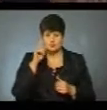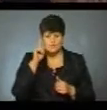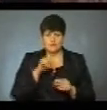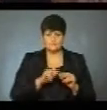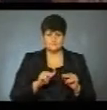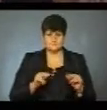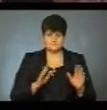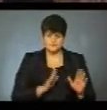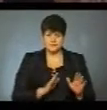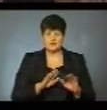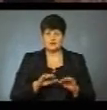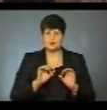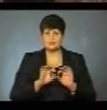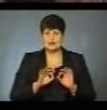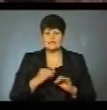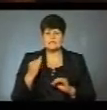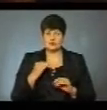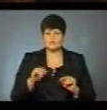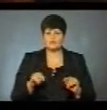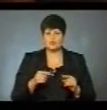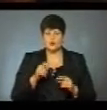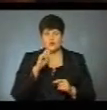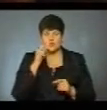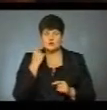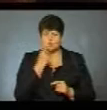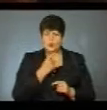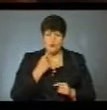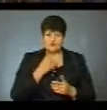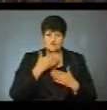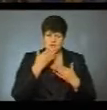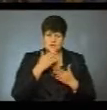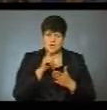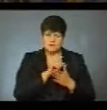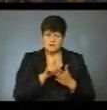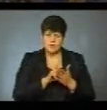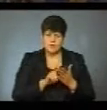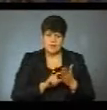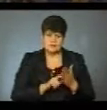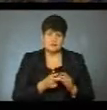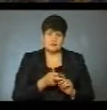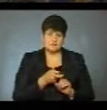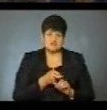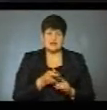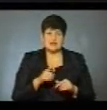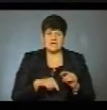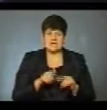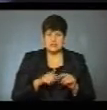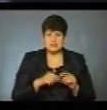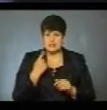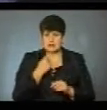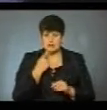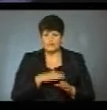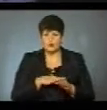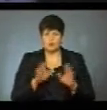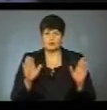Учні розповідають історію становлення та розвитку української мови, читають поезії класиків, присвячені рідній мові, виконують